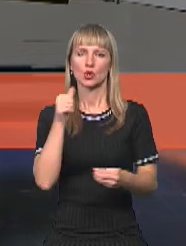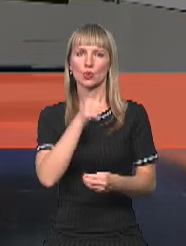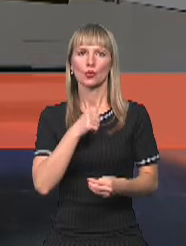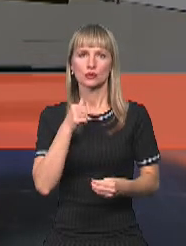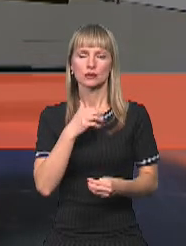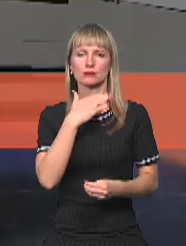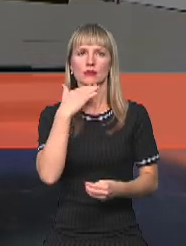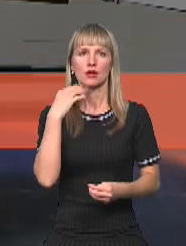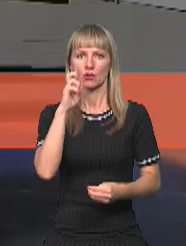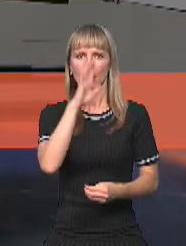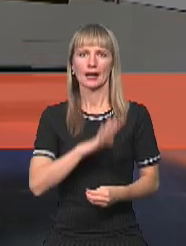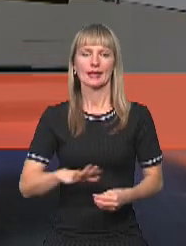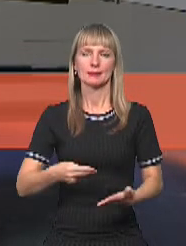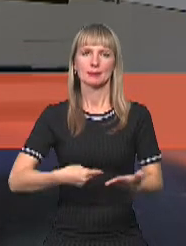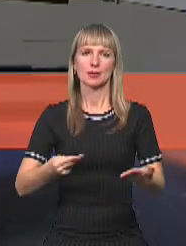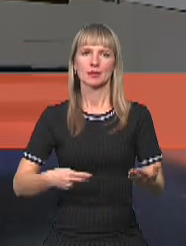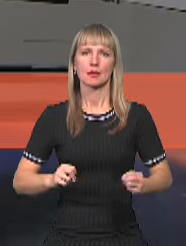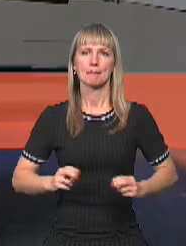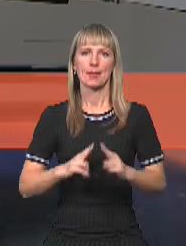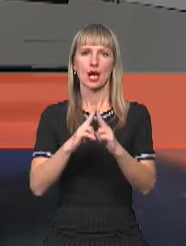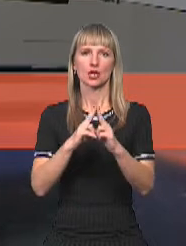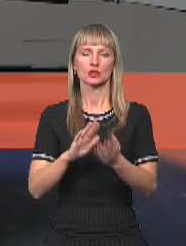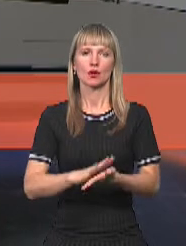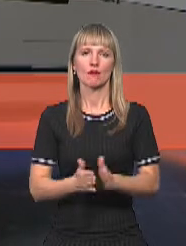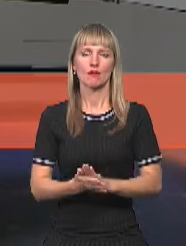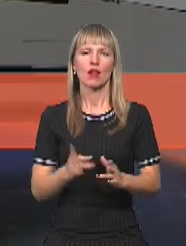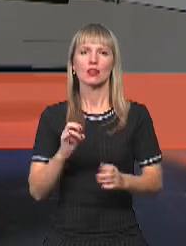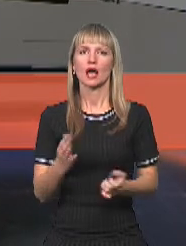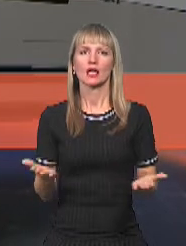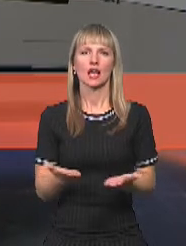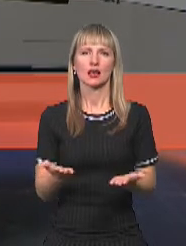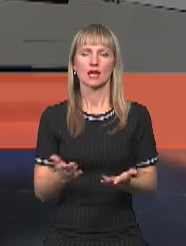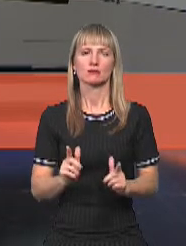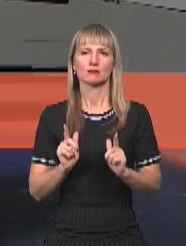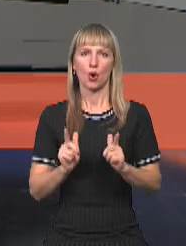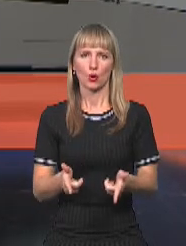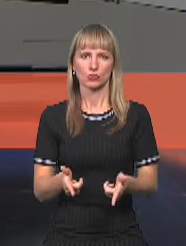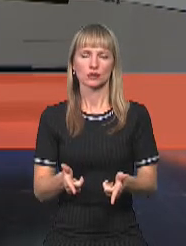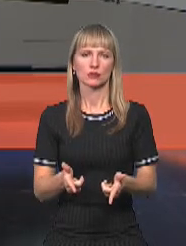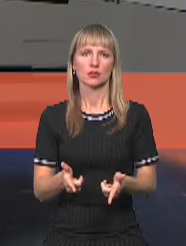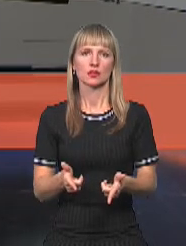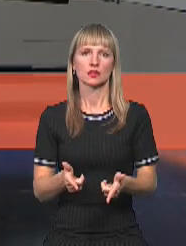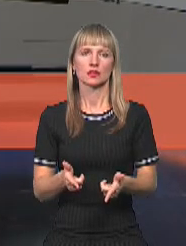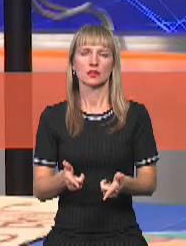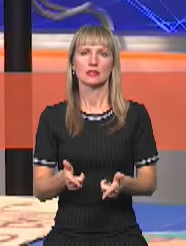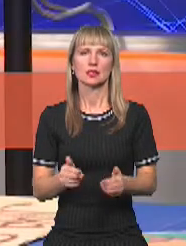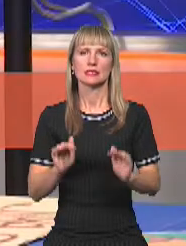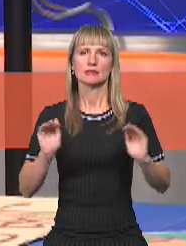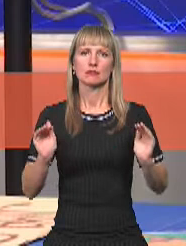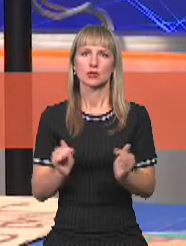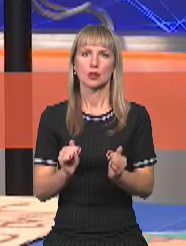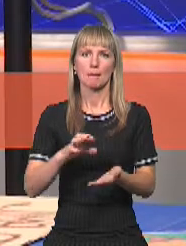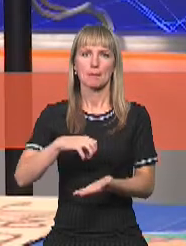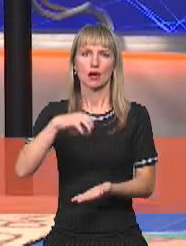році багато країн підписали Паризьку конвенцію, на якій погодилися знижувати парникові викиди. Угу.